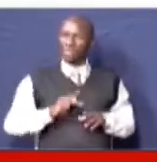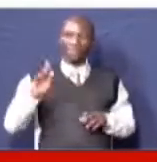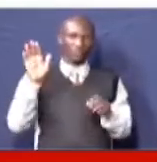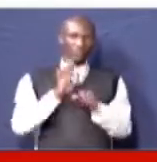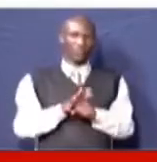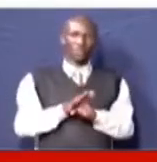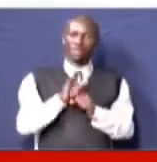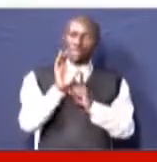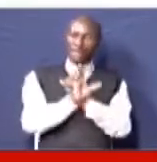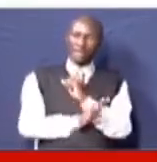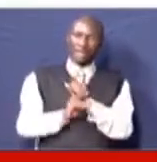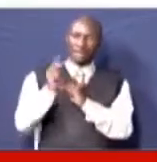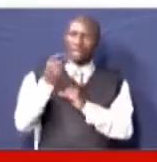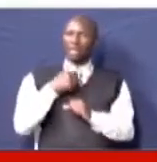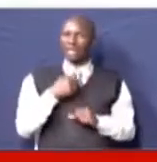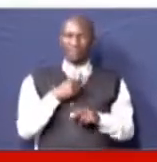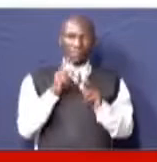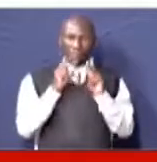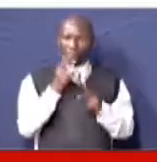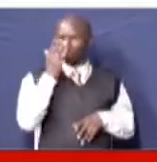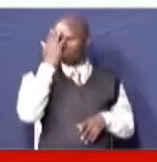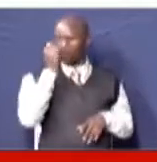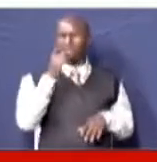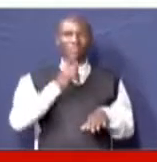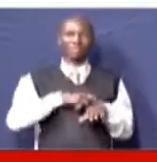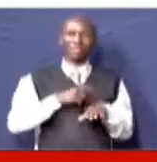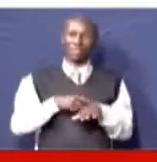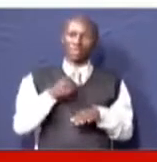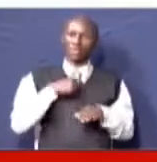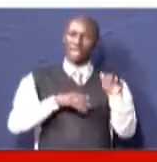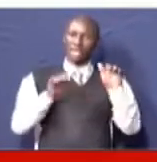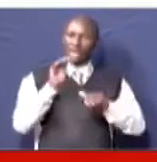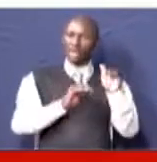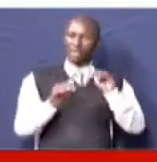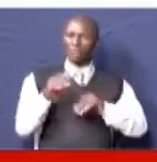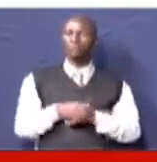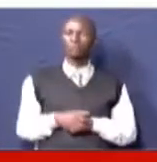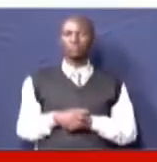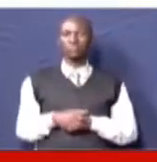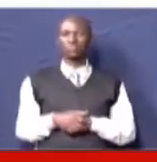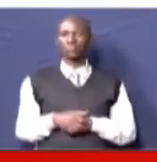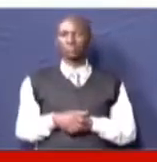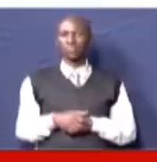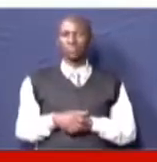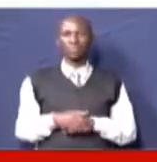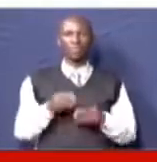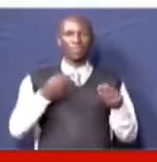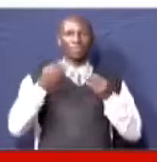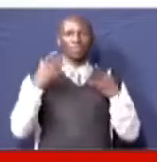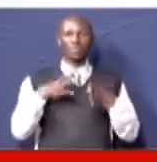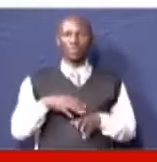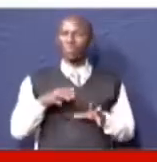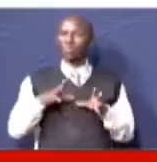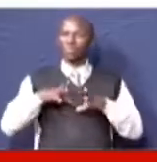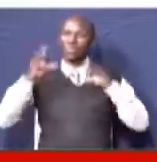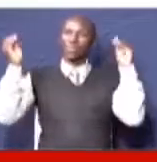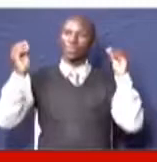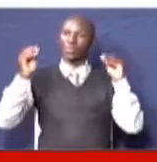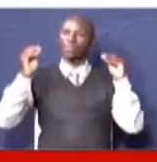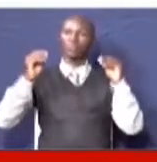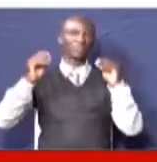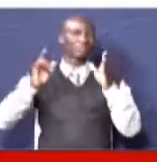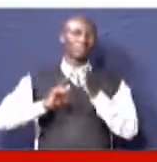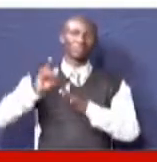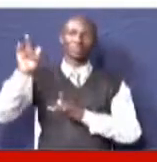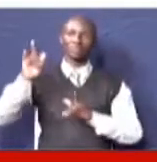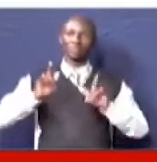Kenya tuwe na amani, kwa sababu kila wakati tunapopiga kura huwa investors wanatoroka Kenya kwa sababu